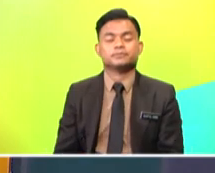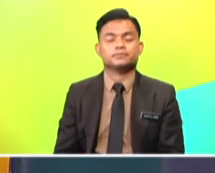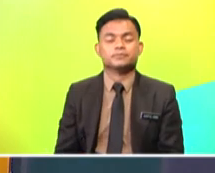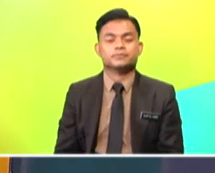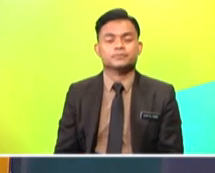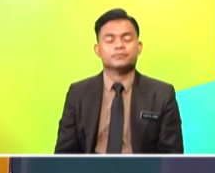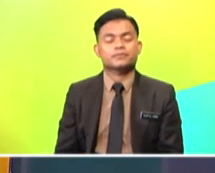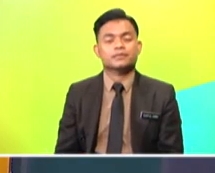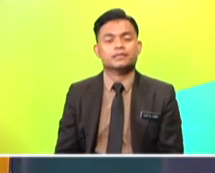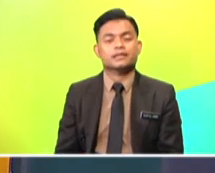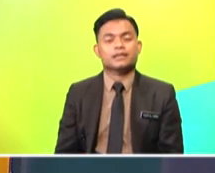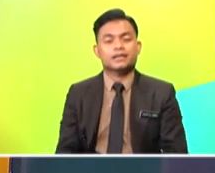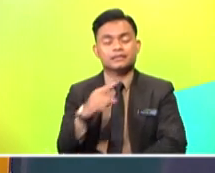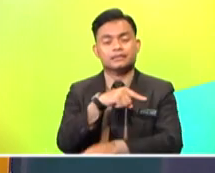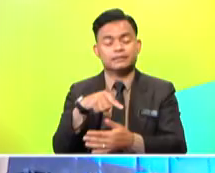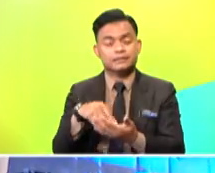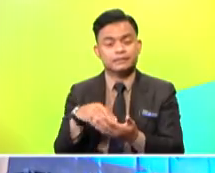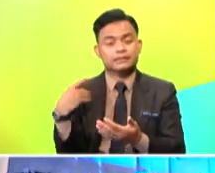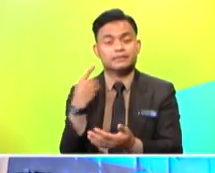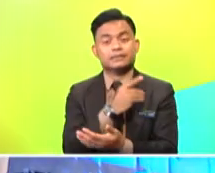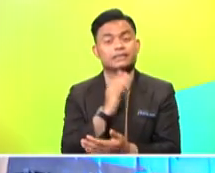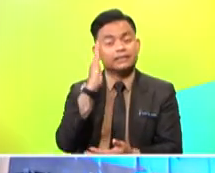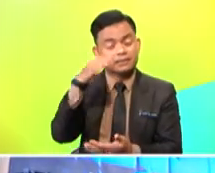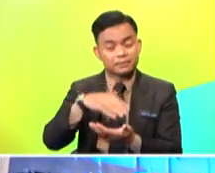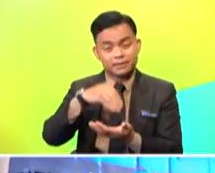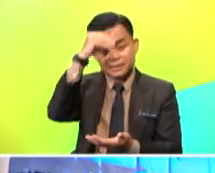Ifan. Satu lagi, Ifan. Ini ialah